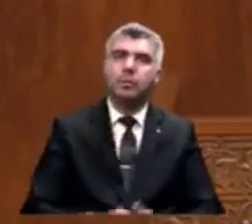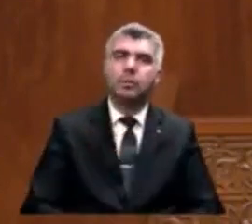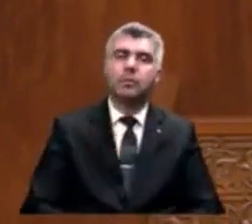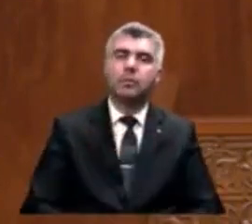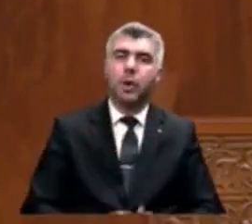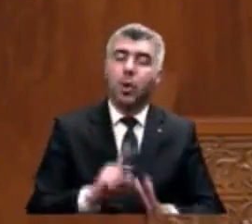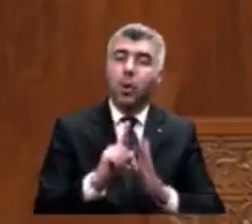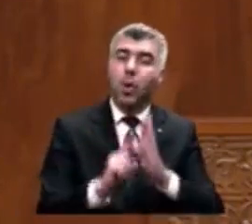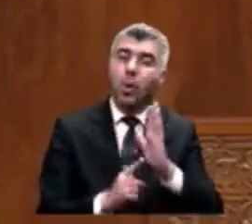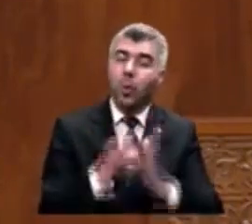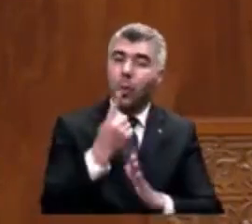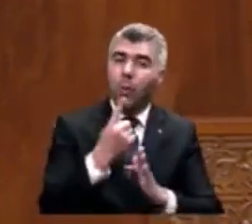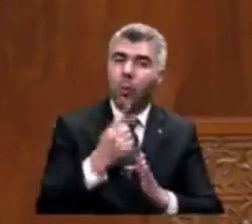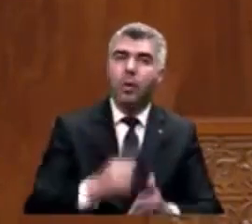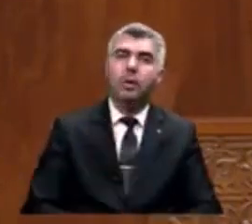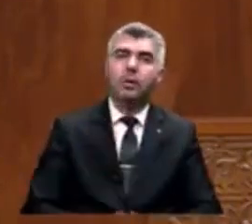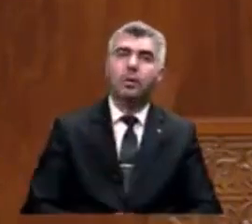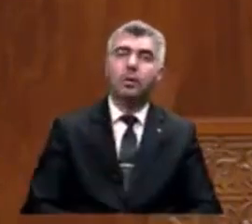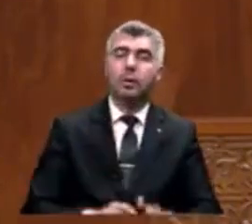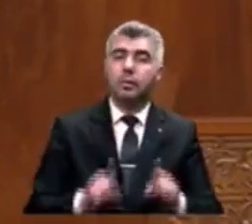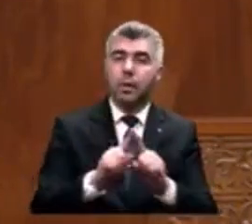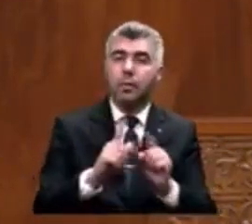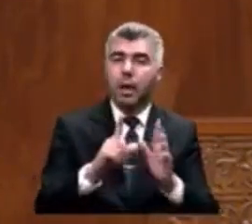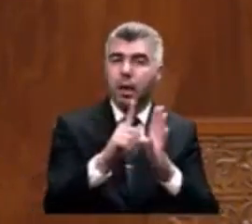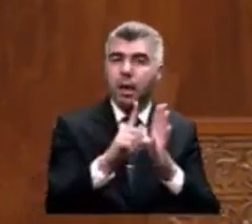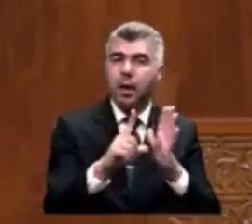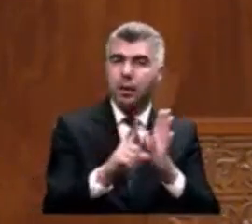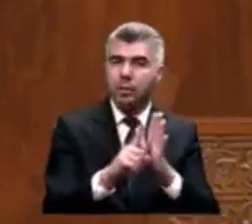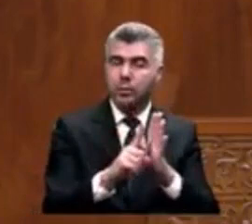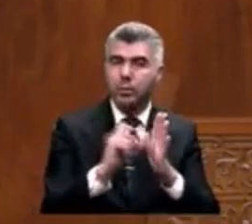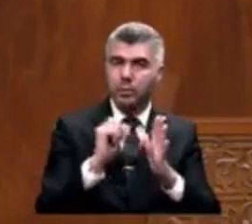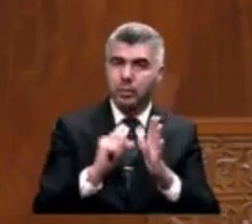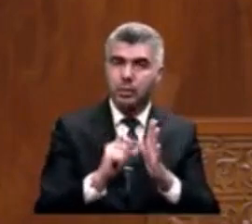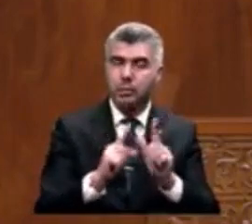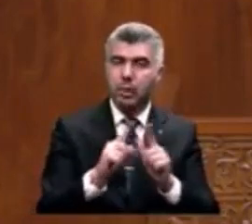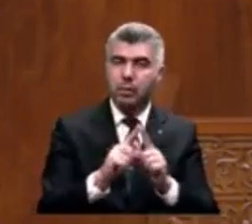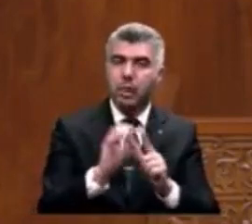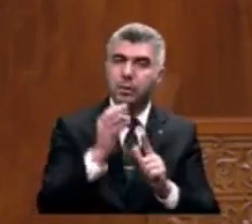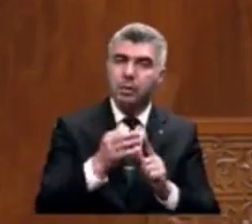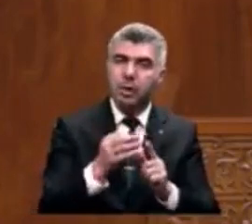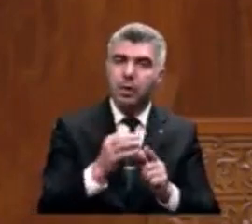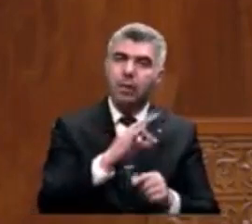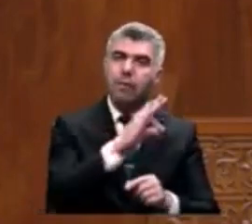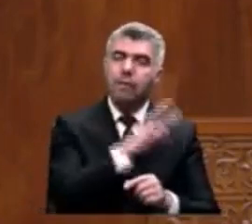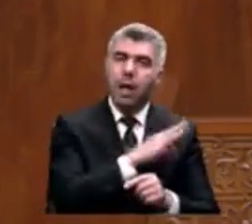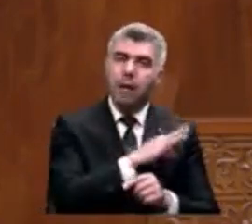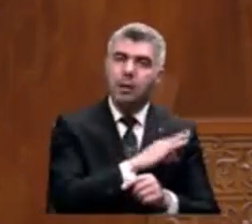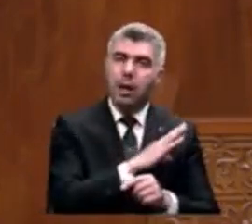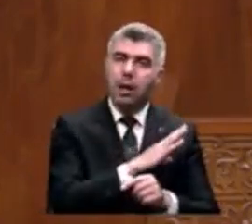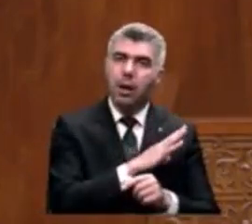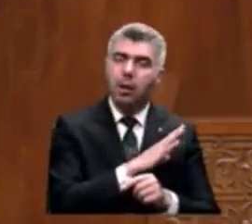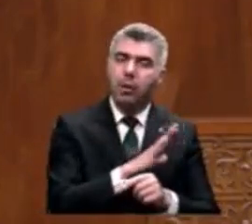لاول مره هذا النظام الاساسي جاب ضمانات صريحه لفائده جميع